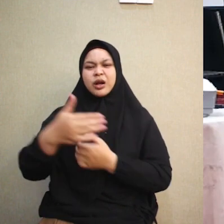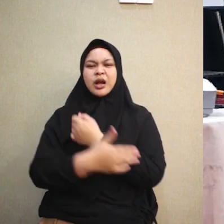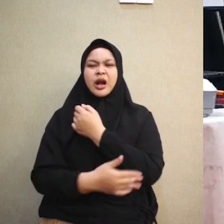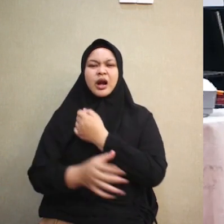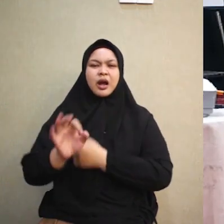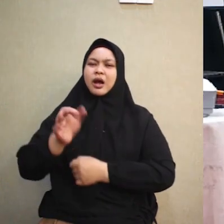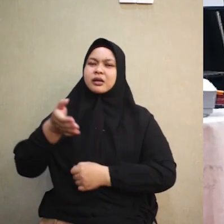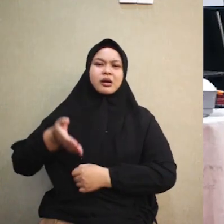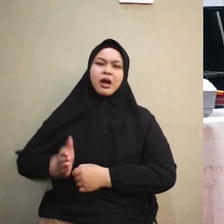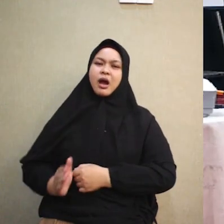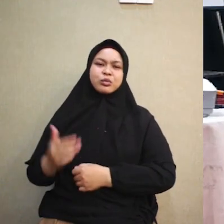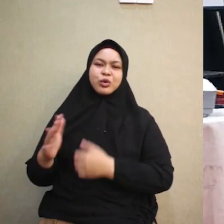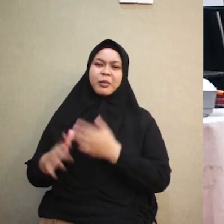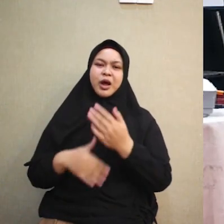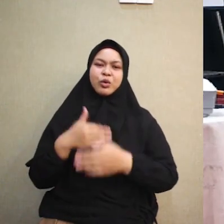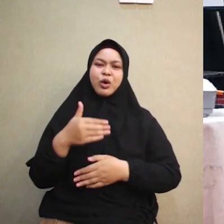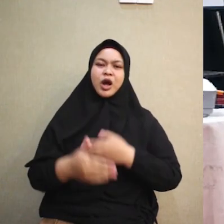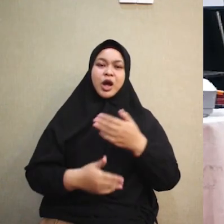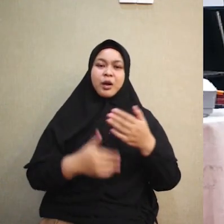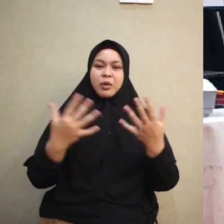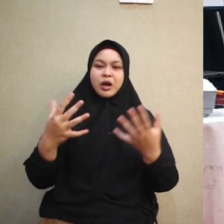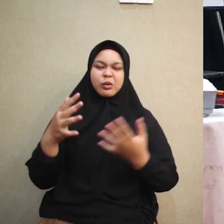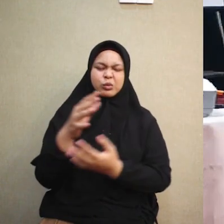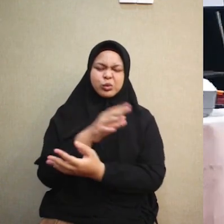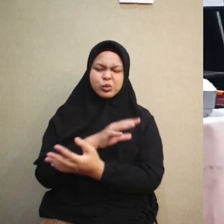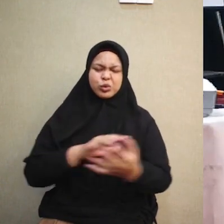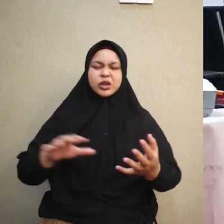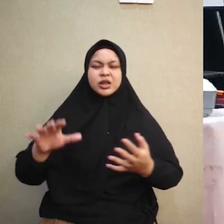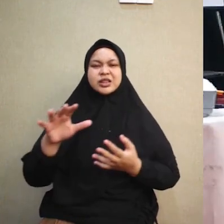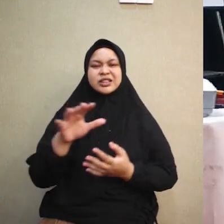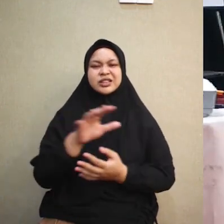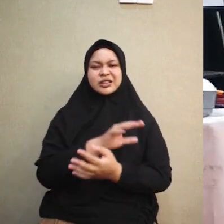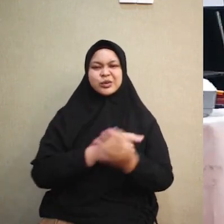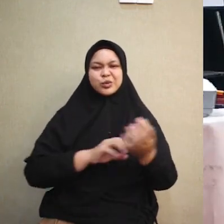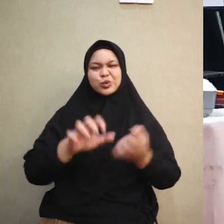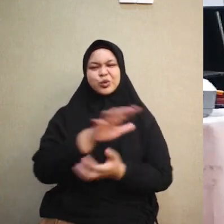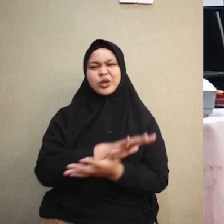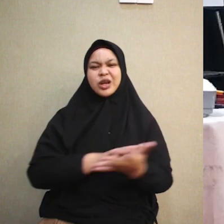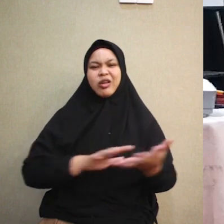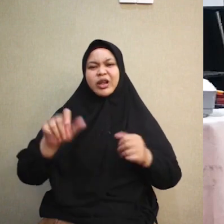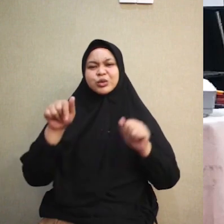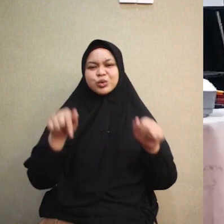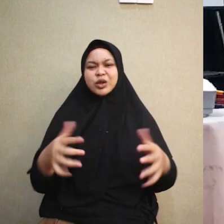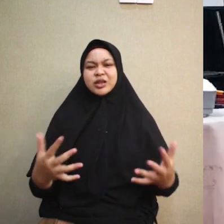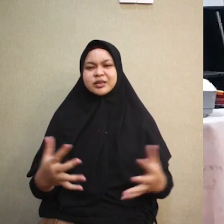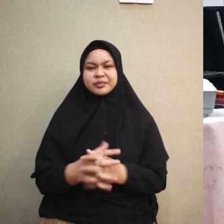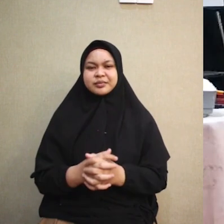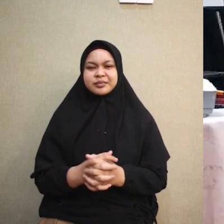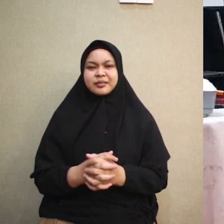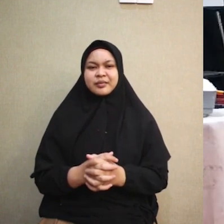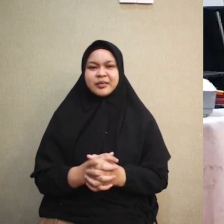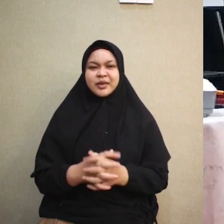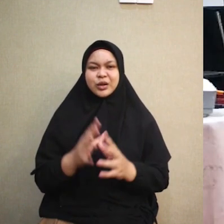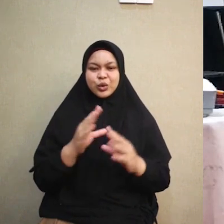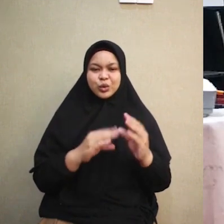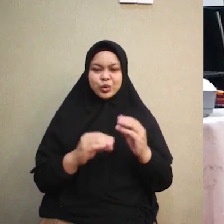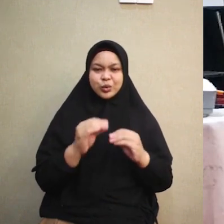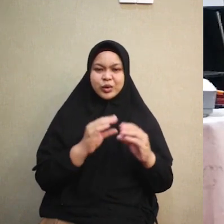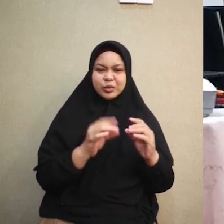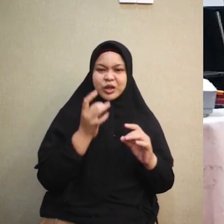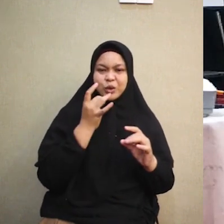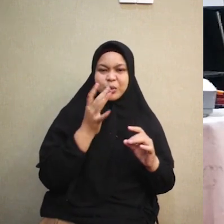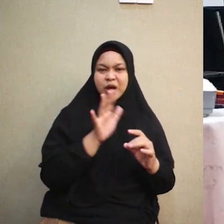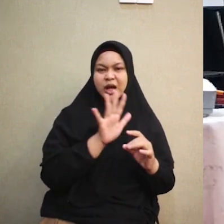sudah melakukan langkah-langkah dan bahkan blunder jadi apa namanya yang direkomendasikan dulu tidak tidak